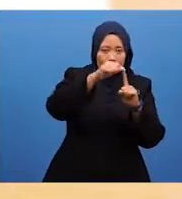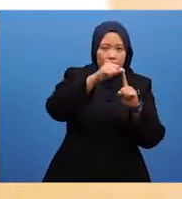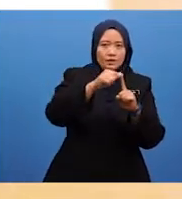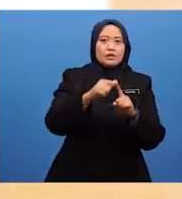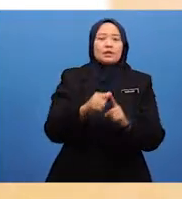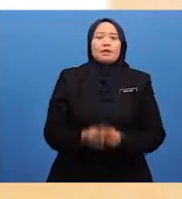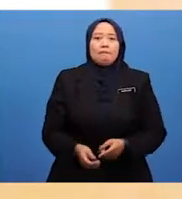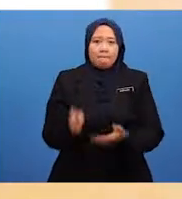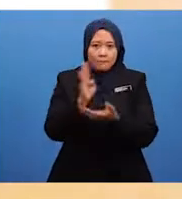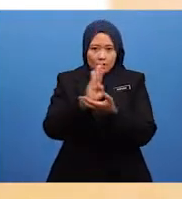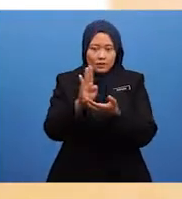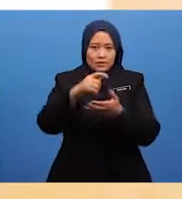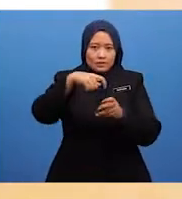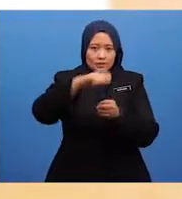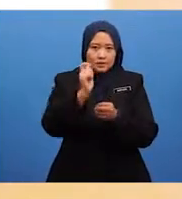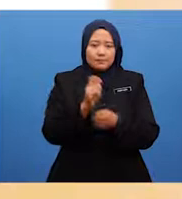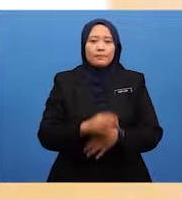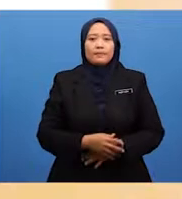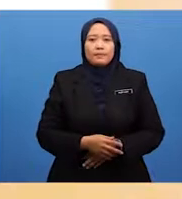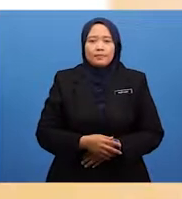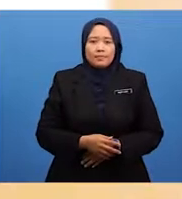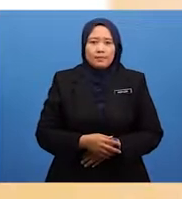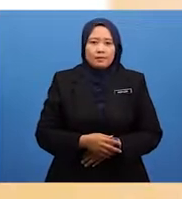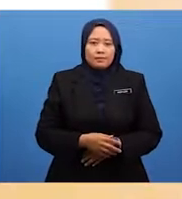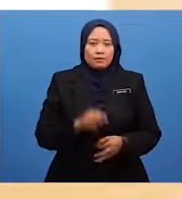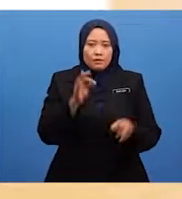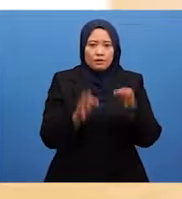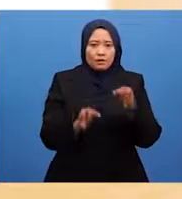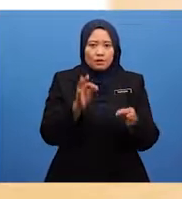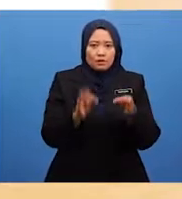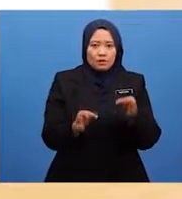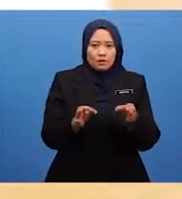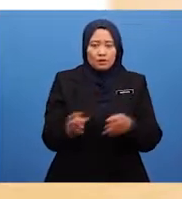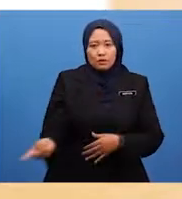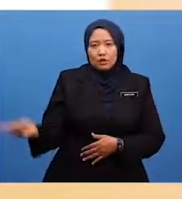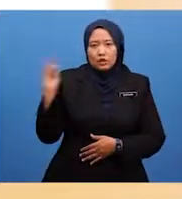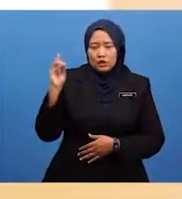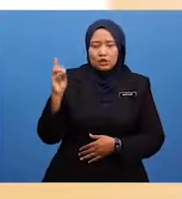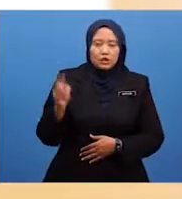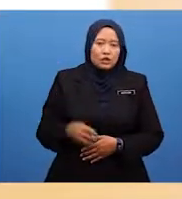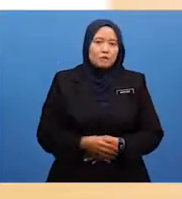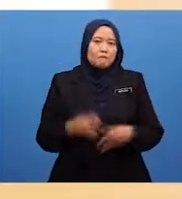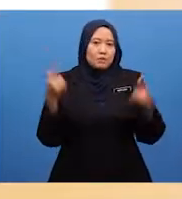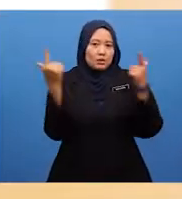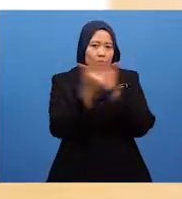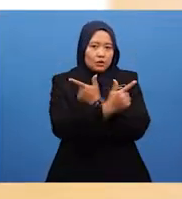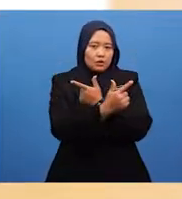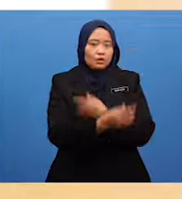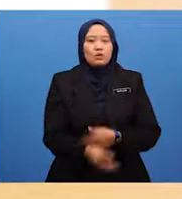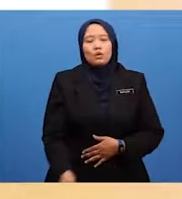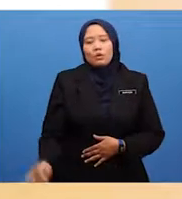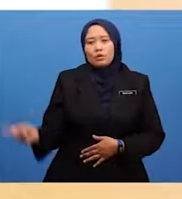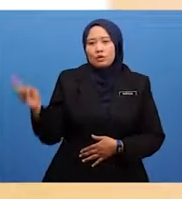Apabila daya geseran ini menentang arah pergerakan bekas tin, maka daya ini